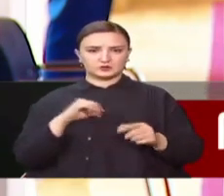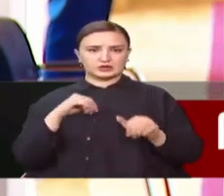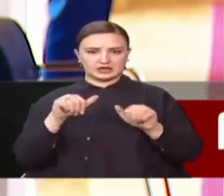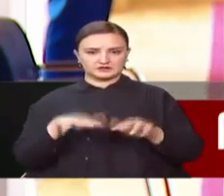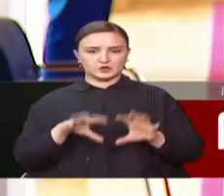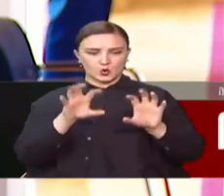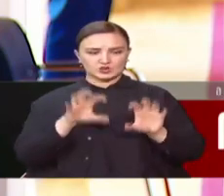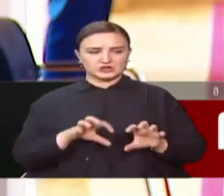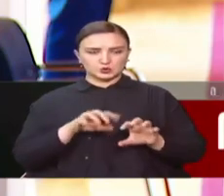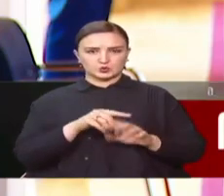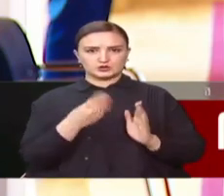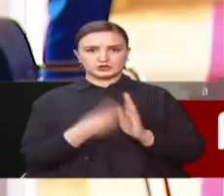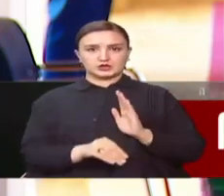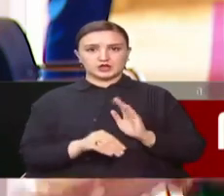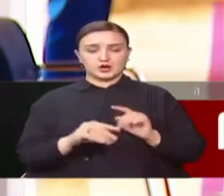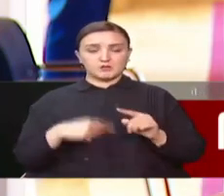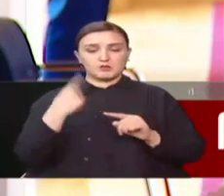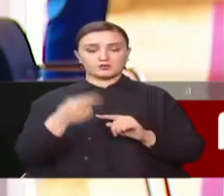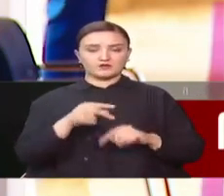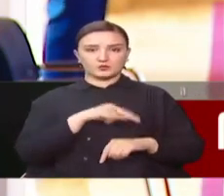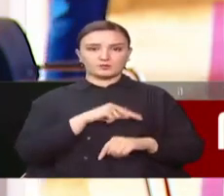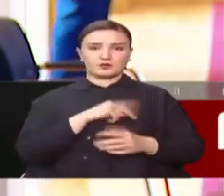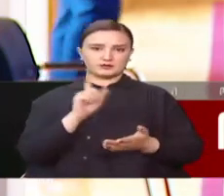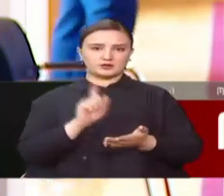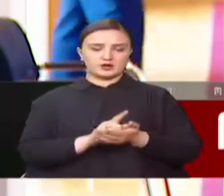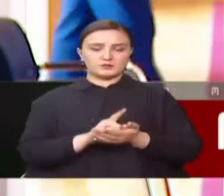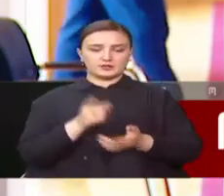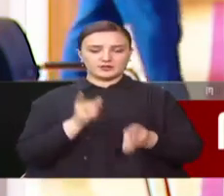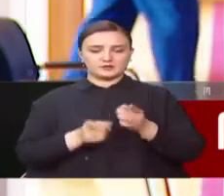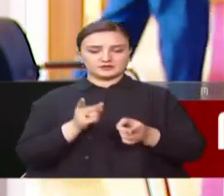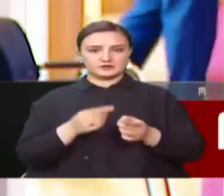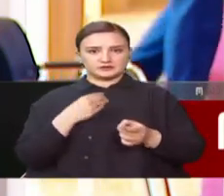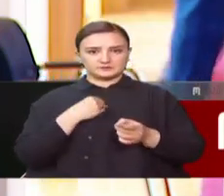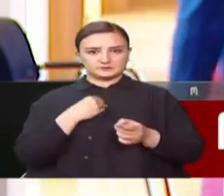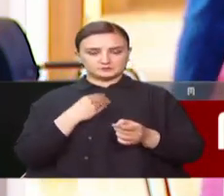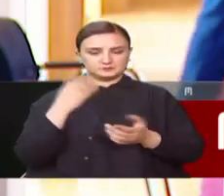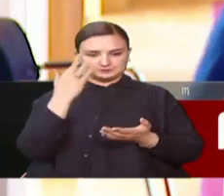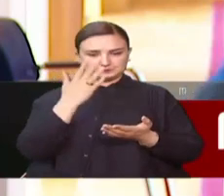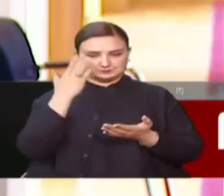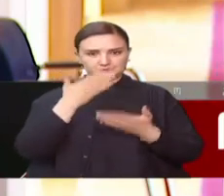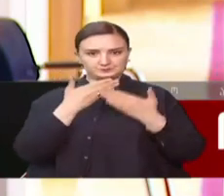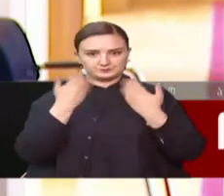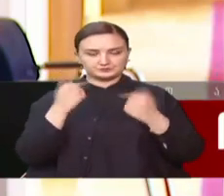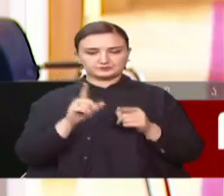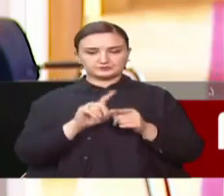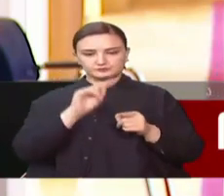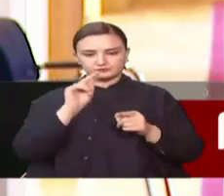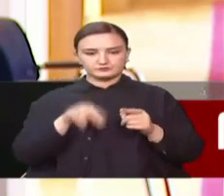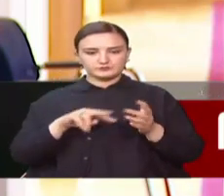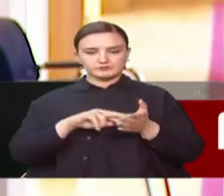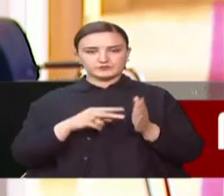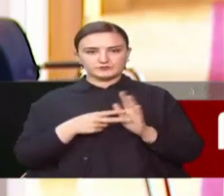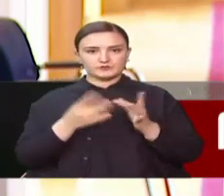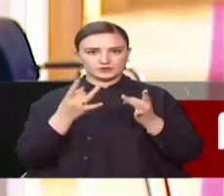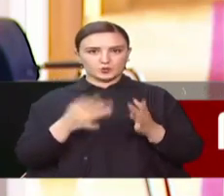იძალავდნენ კონსტიტუციაზე, ყველა მომდევნო პარლამენტში ნამდვილად, აი ამას ნამდვილად ვიზიარებ, იმიტომ რომ წარმოუდგენელია ესე დაზაშაულებრივ სქემას